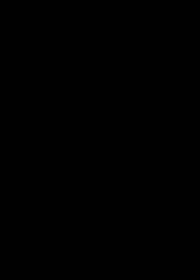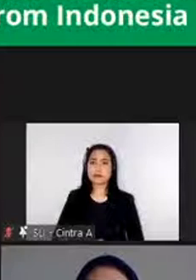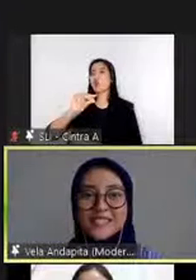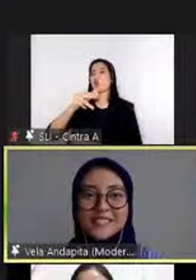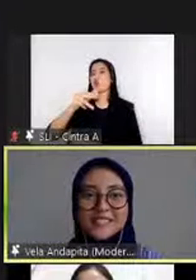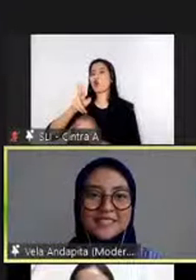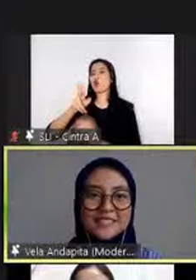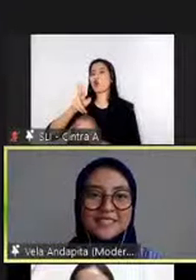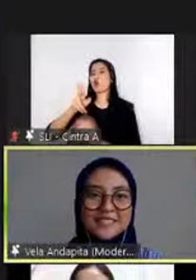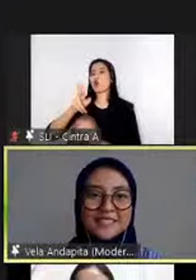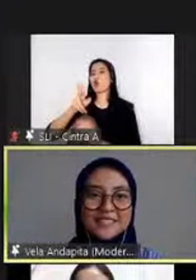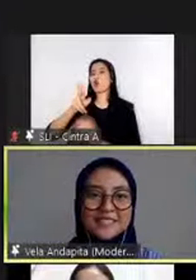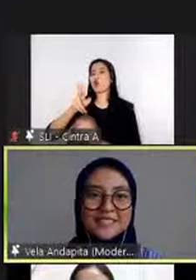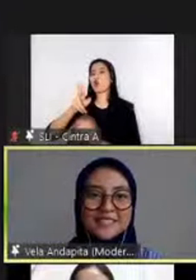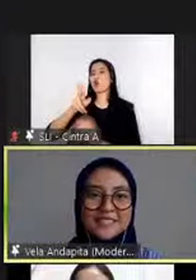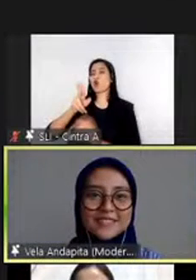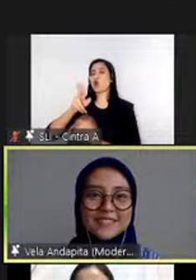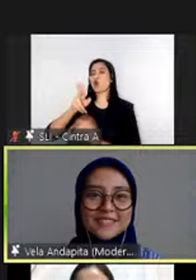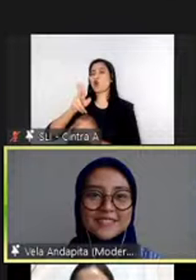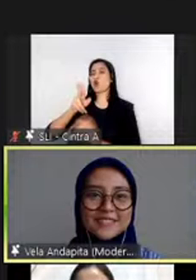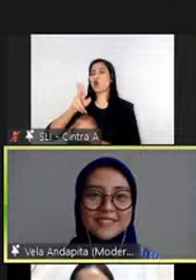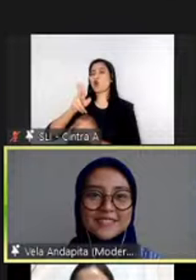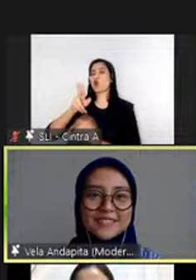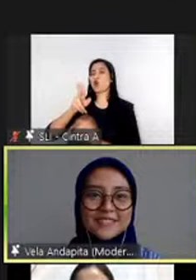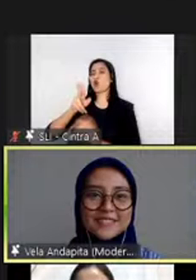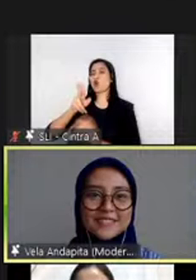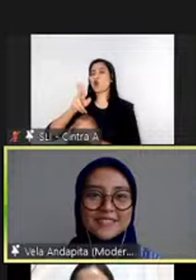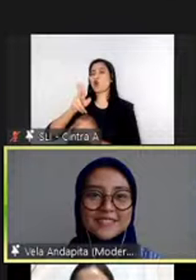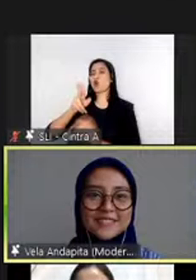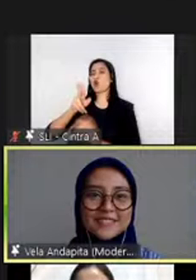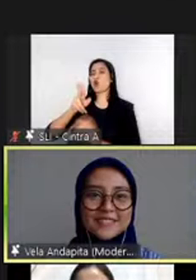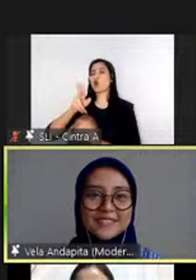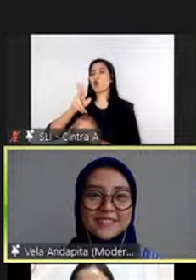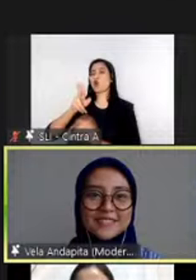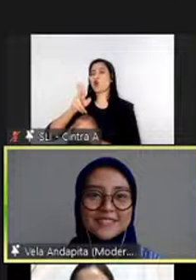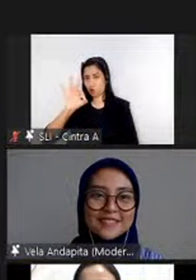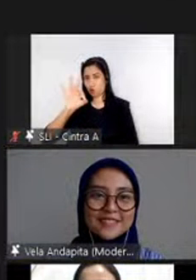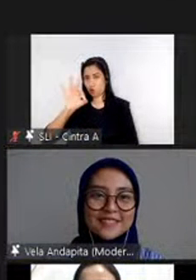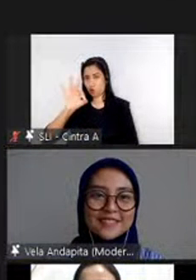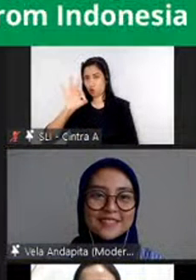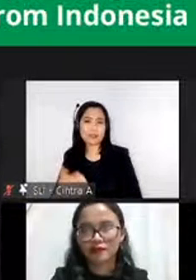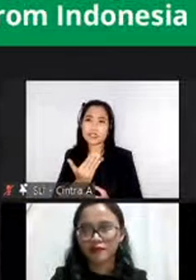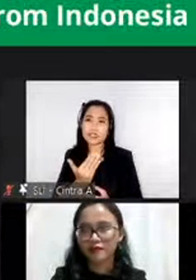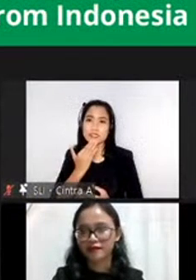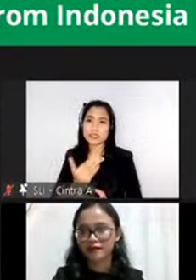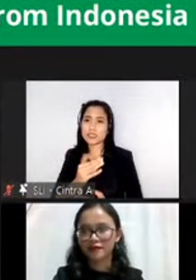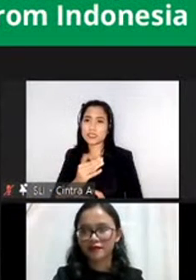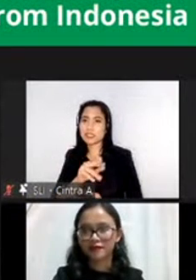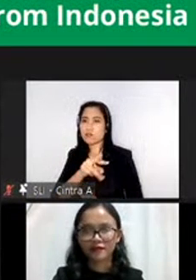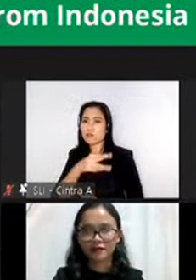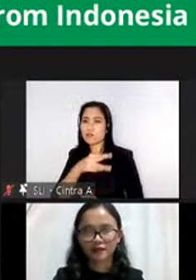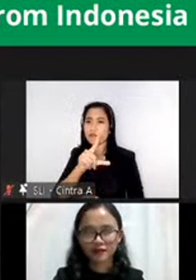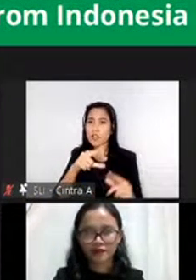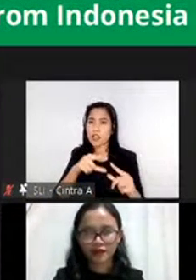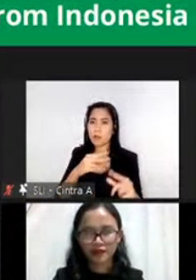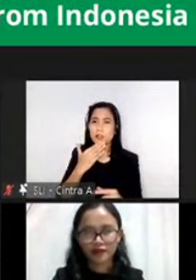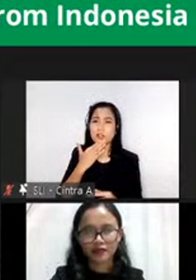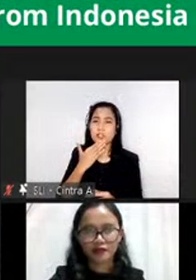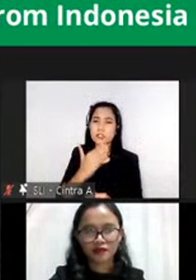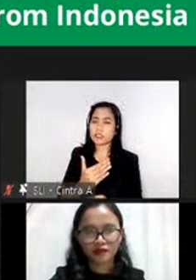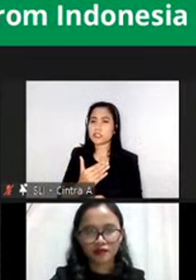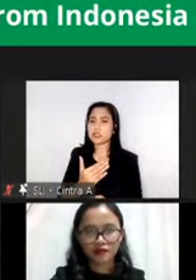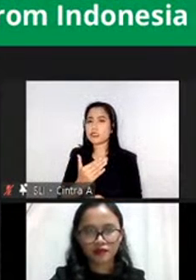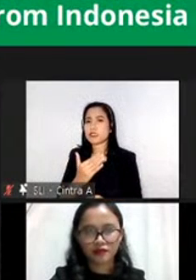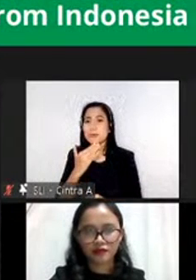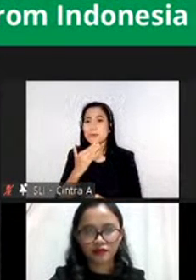menit saja presentasinya silakan waktu danat mersilakan Terima kasih Ibu Atas pengantarnya Terima kasih karena sudah mengundang